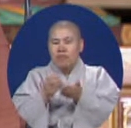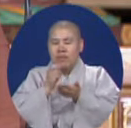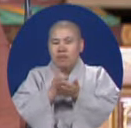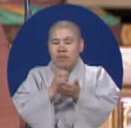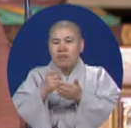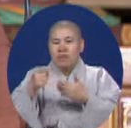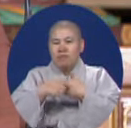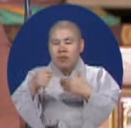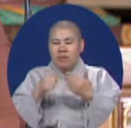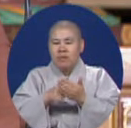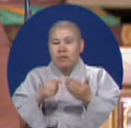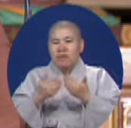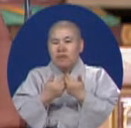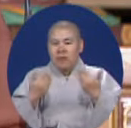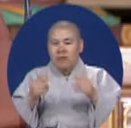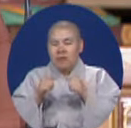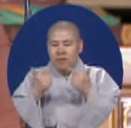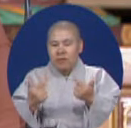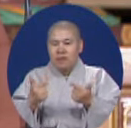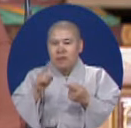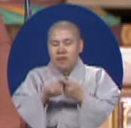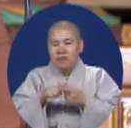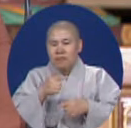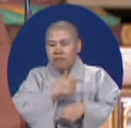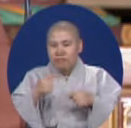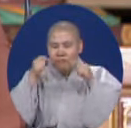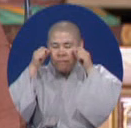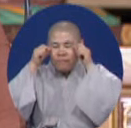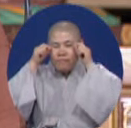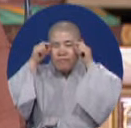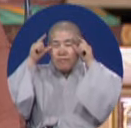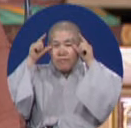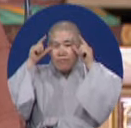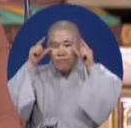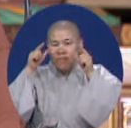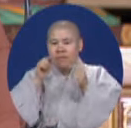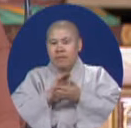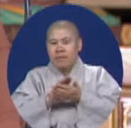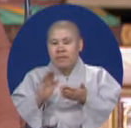걸 크게 깨달았다. 이게 언하대오입니다.